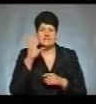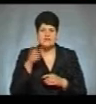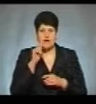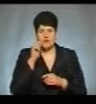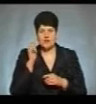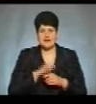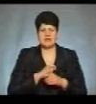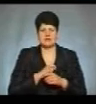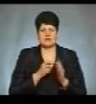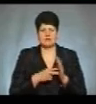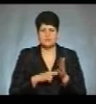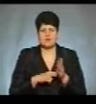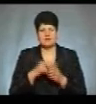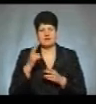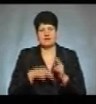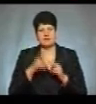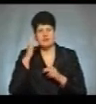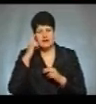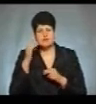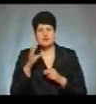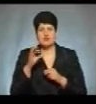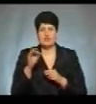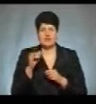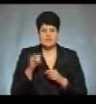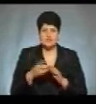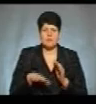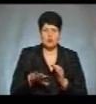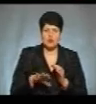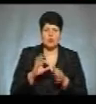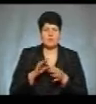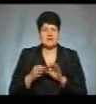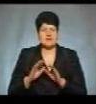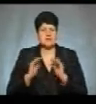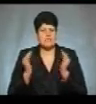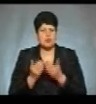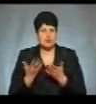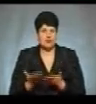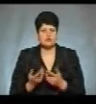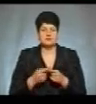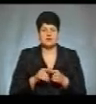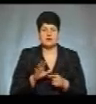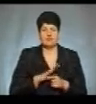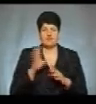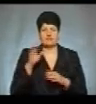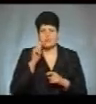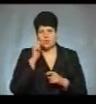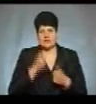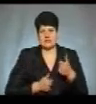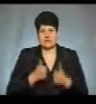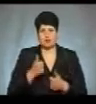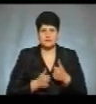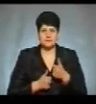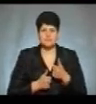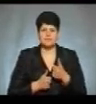завершити в Києві, там чи на Софіївській площі, чи на Олімпійському стадіоні, щоб це все-таки був всеукраїнський турнір. Фінал